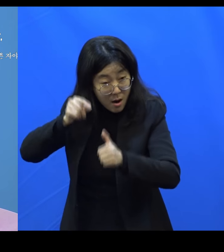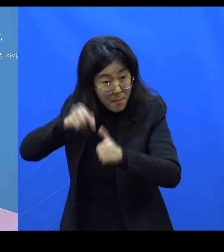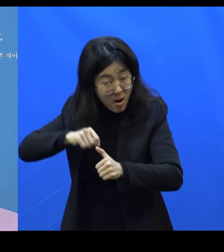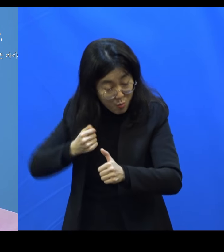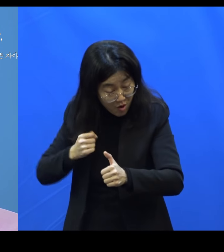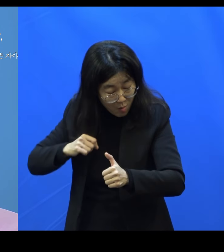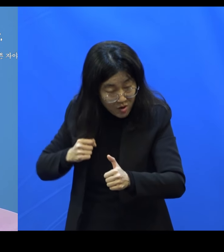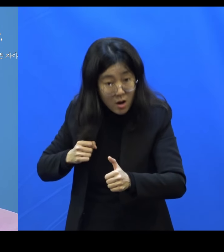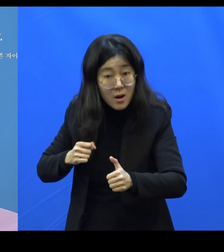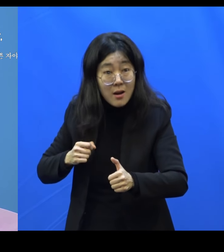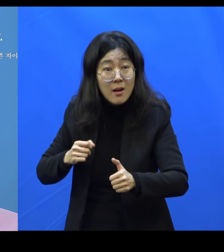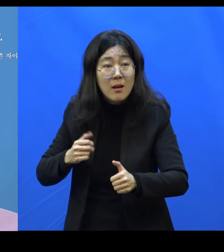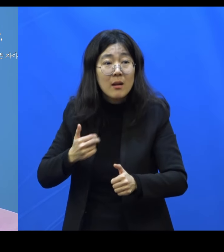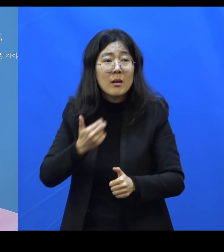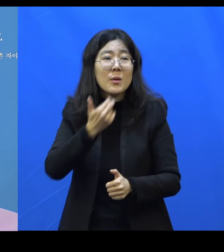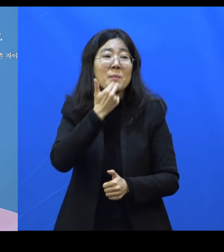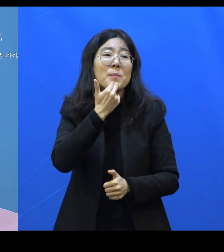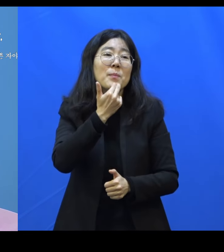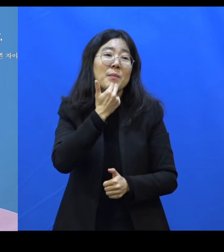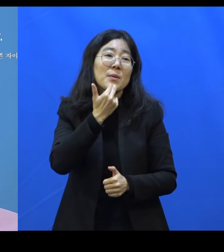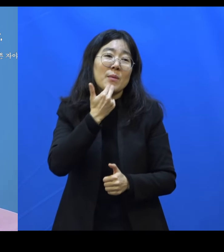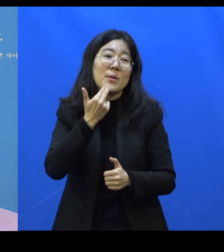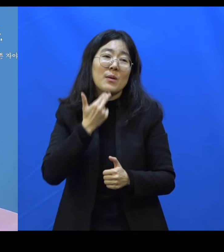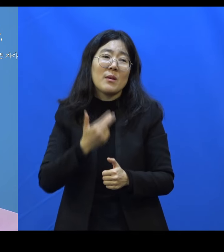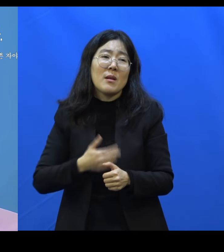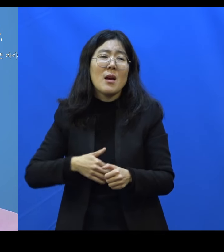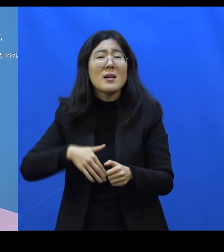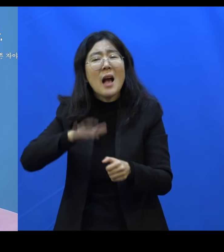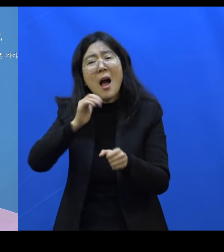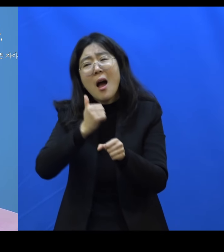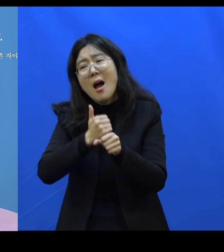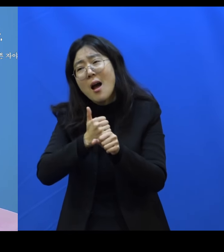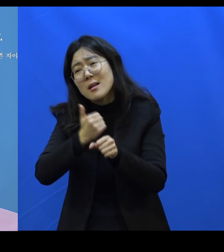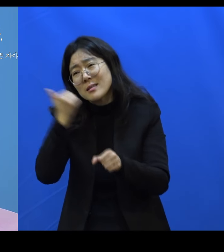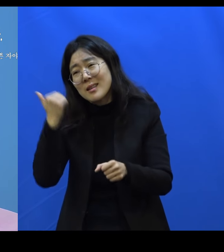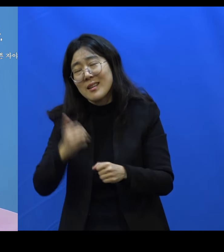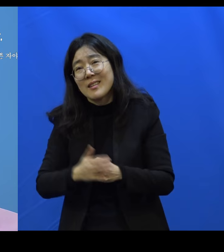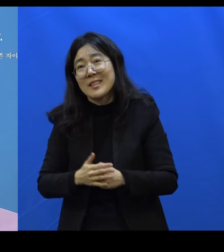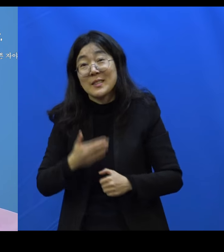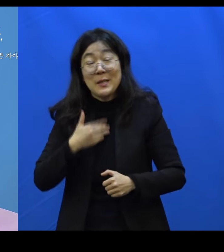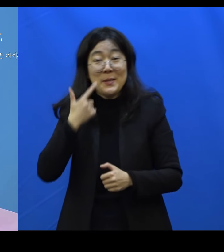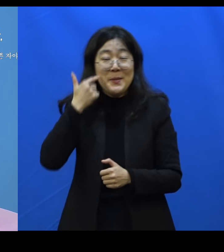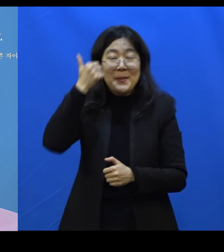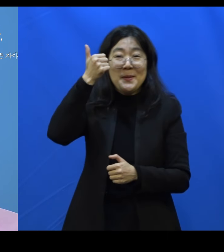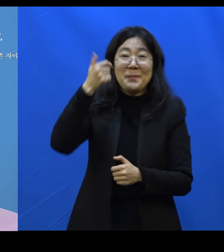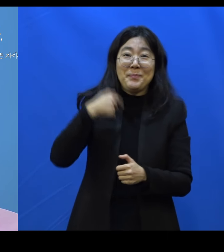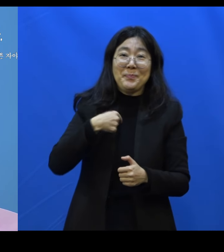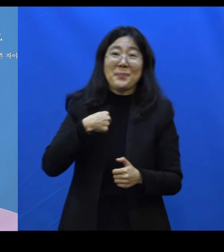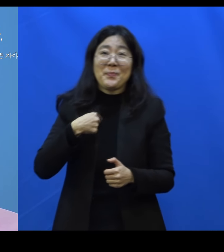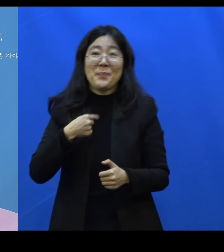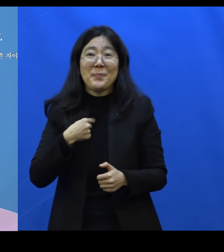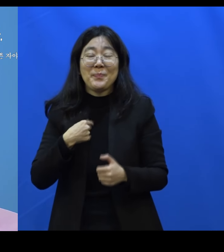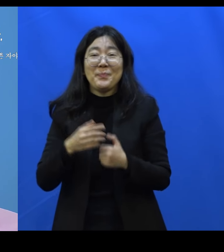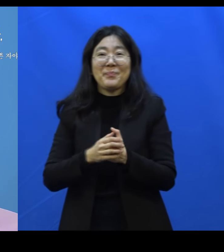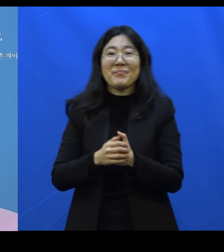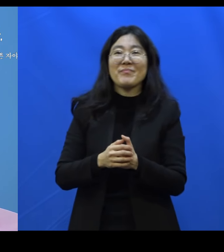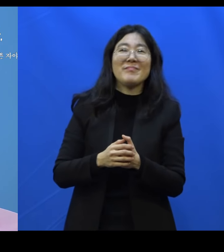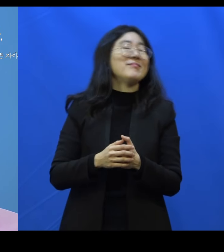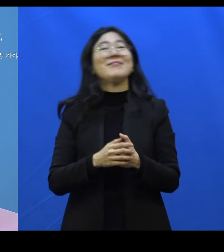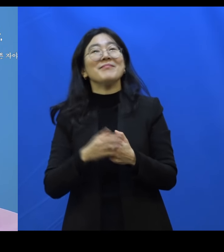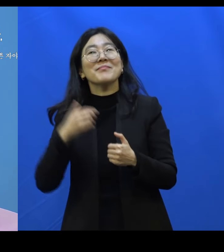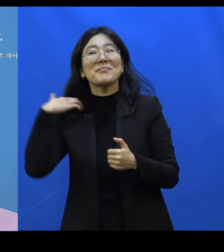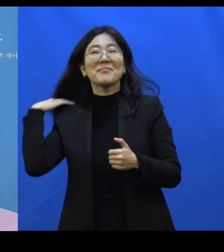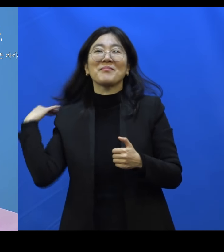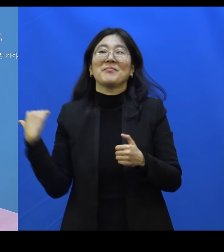저는 목회하면서도 늘 그랬어요. 하여튼 뭐 전도사 때부터 우리 교사들하고 만날 때든 뭐 실전에서 하든 여기 와서